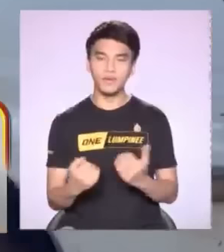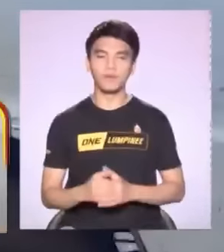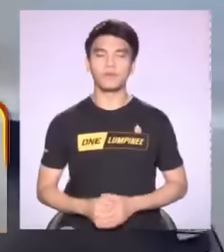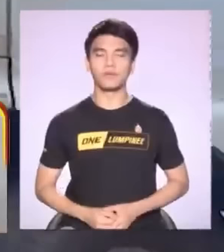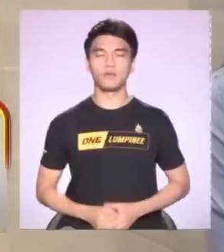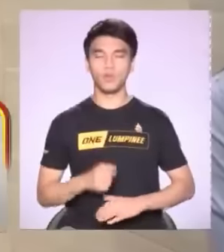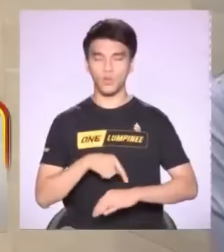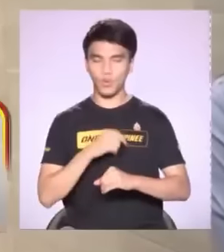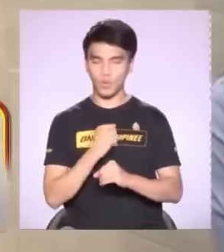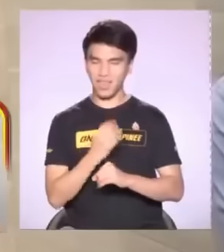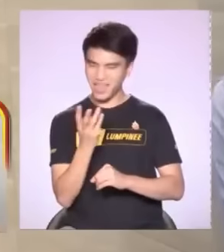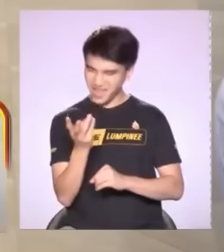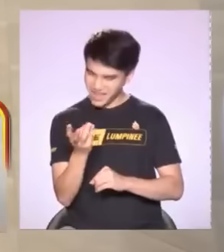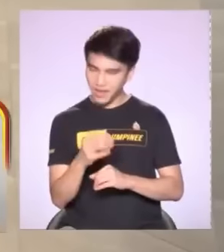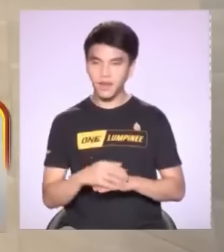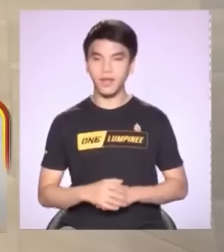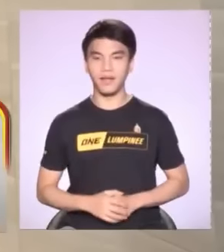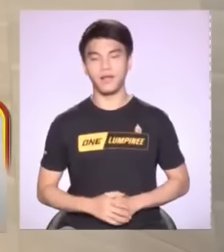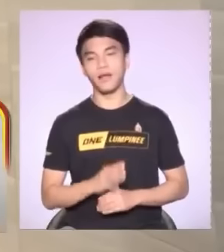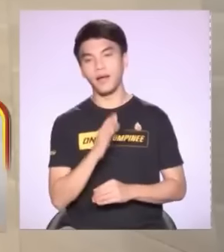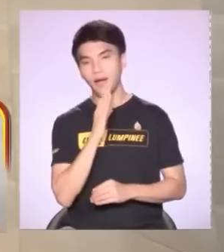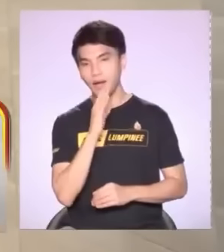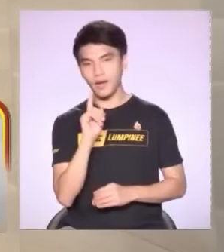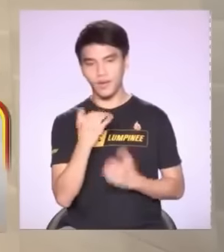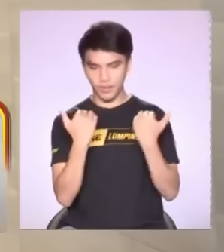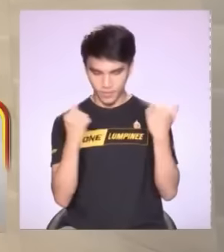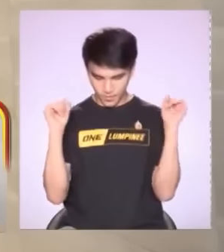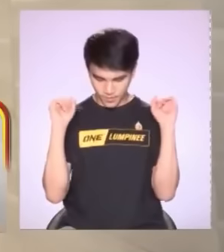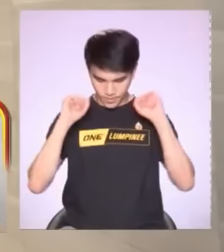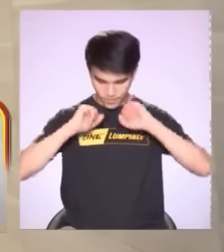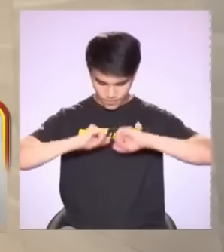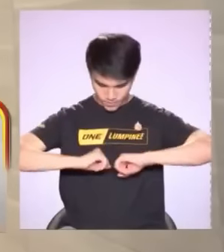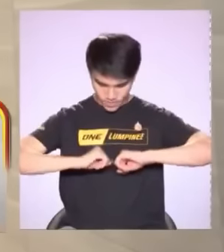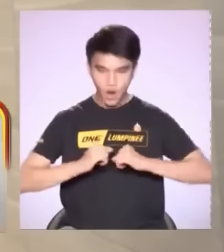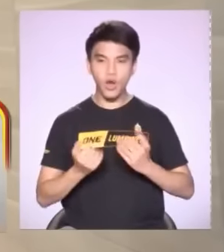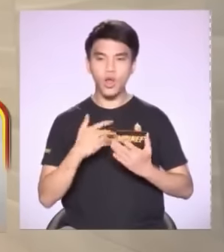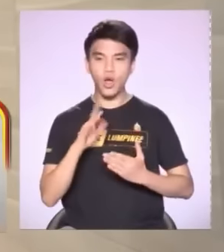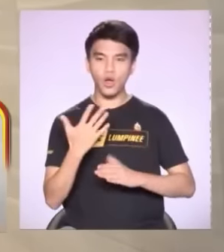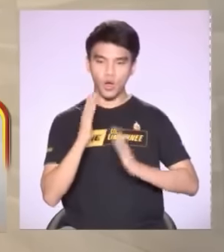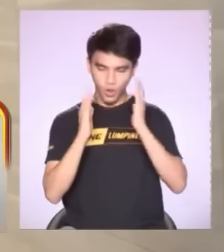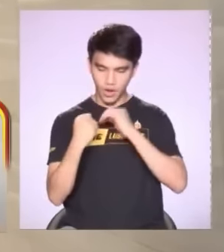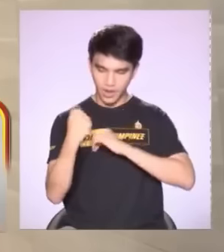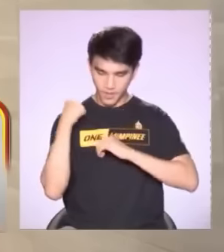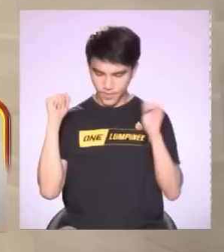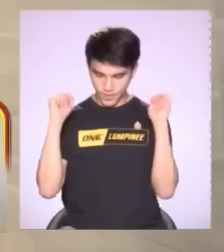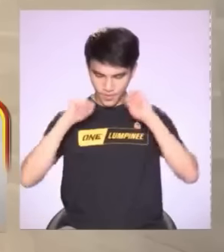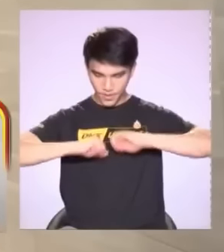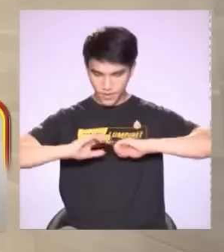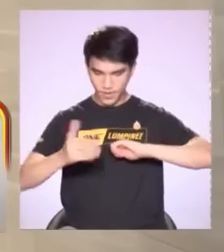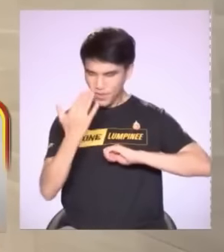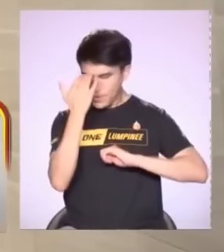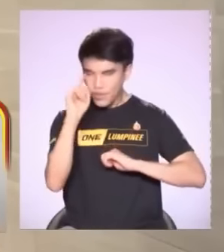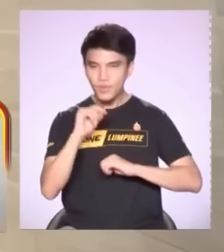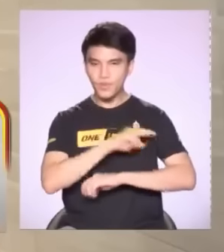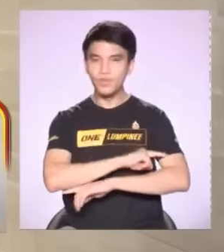รับราชการมันก็น้อยลงหากว่าไปแล้วเนี่ยฉะนั้นการตัดสินใจเนี่ยควรจะรอให้ผู้ที่มีอำนาจตัดสินใจเพราะ